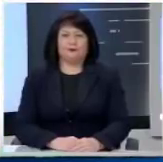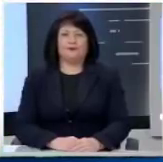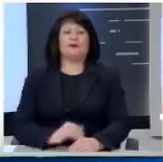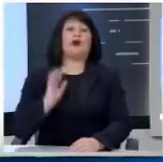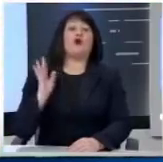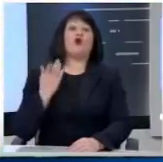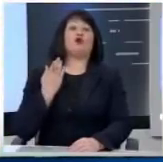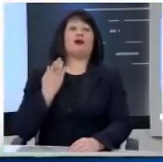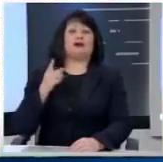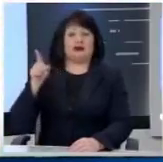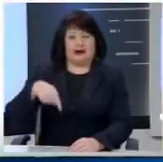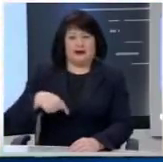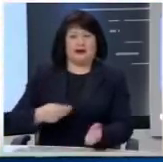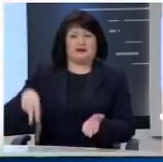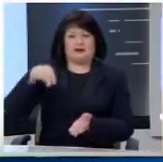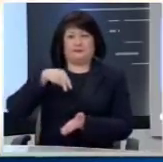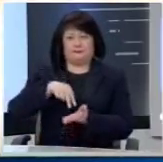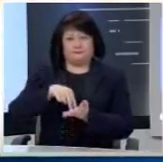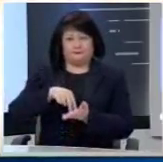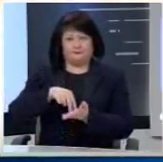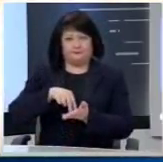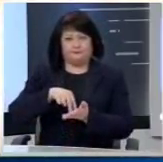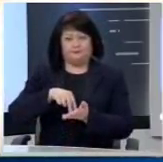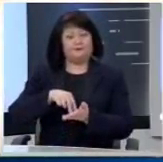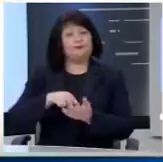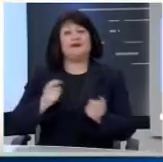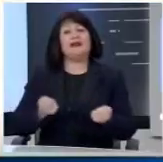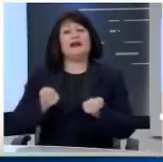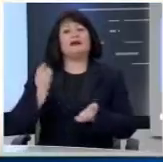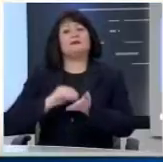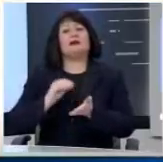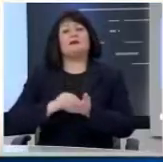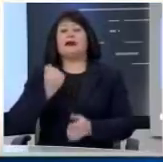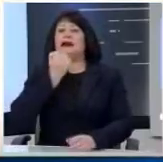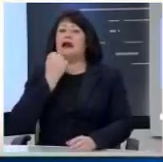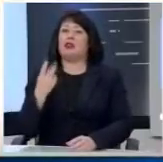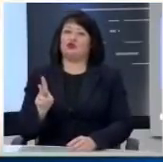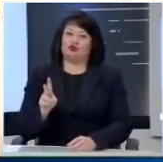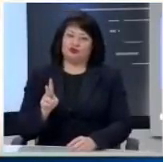Όταν ανεβήκατε στο Βήμα, υποπέσατε για άλλη μια φορά στο λάθος